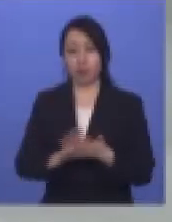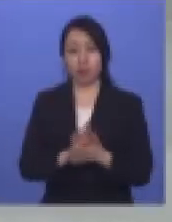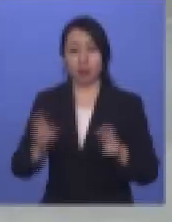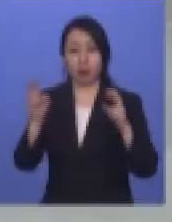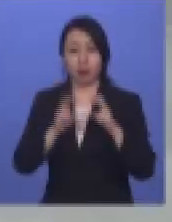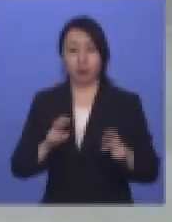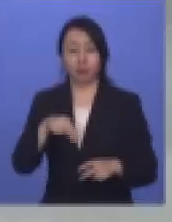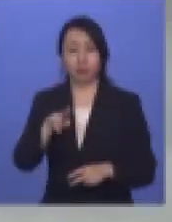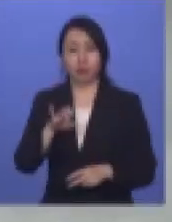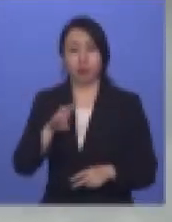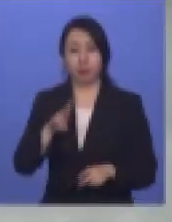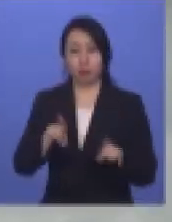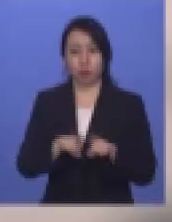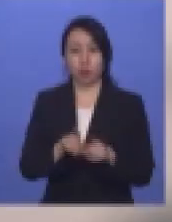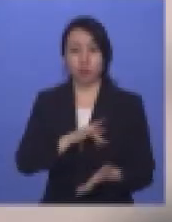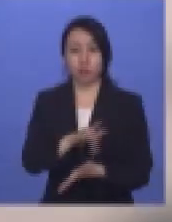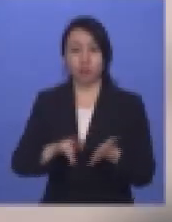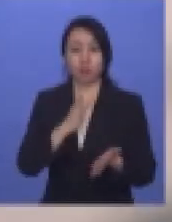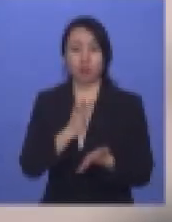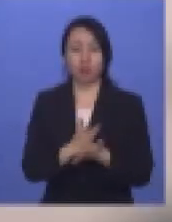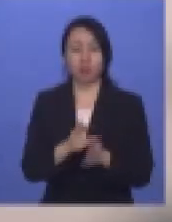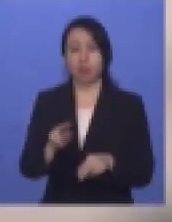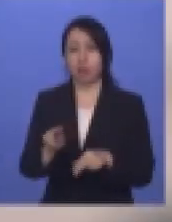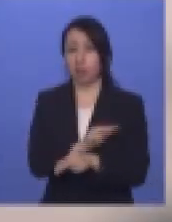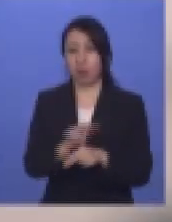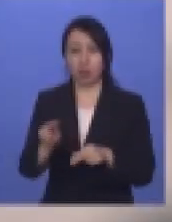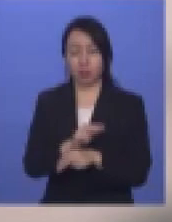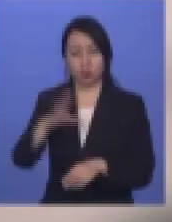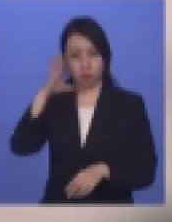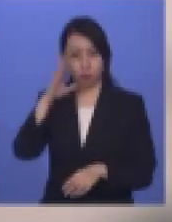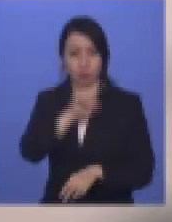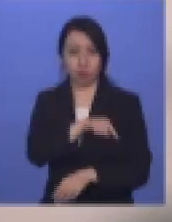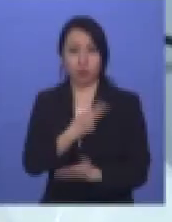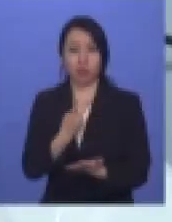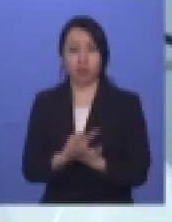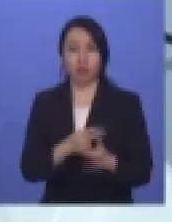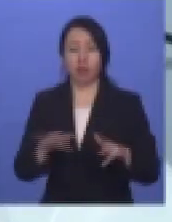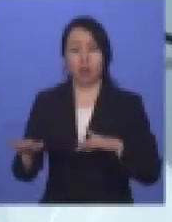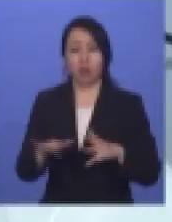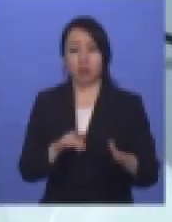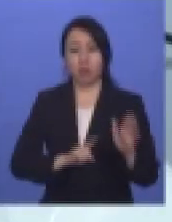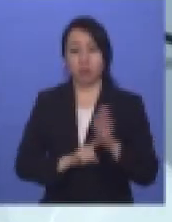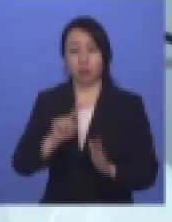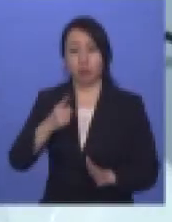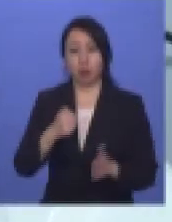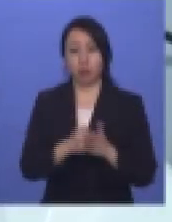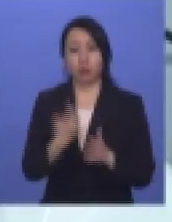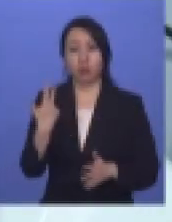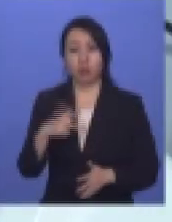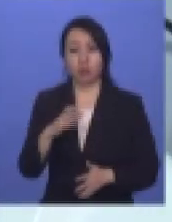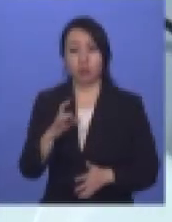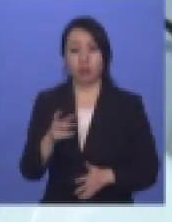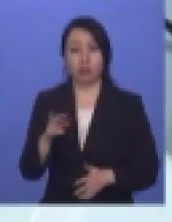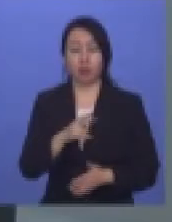по сахарному диабету. Также в центре имеются квоты на лечение в дневном стационаре. Акция действует с 1 по 30